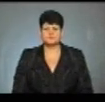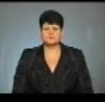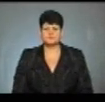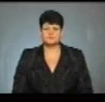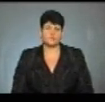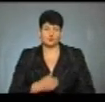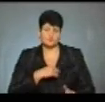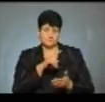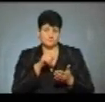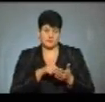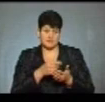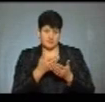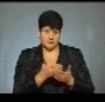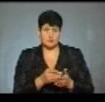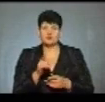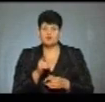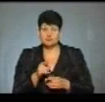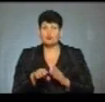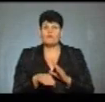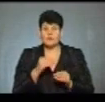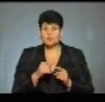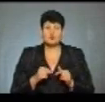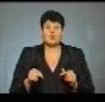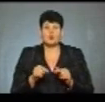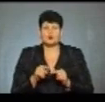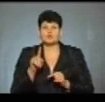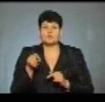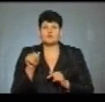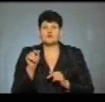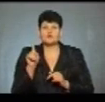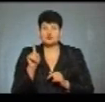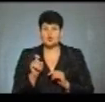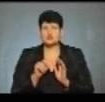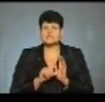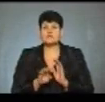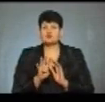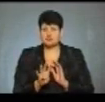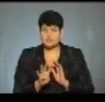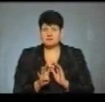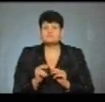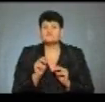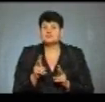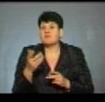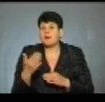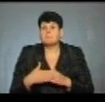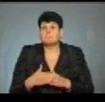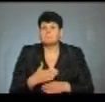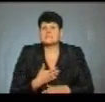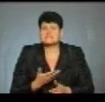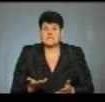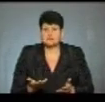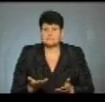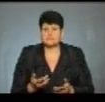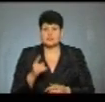Хочу поставити запитання ось таке. Чому саме виборчий округ номер 164? Чи він вам чимось близький? По-перше,